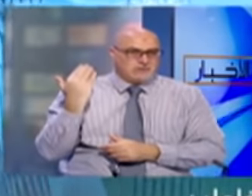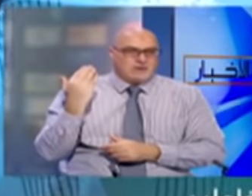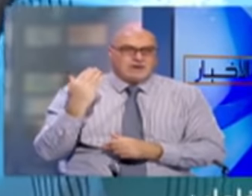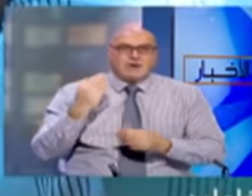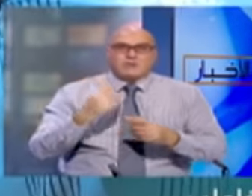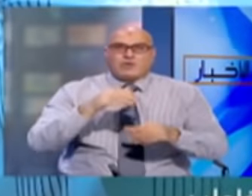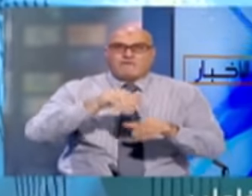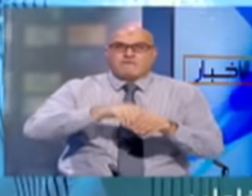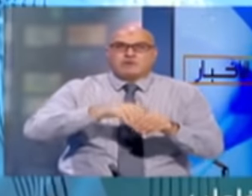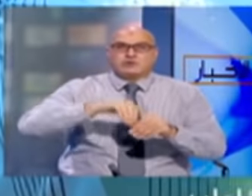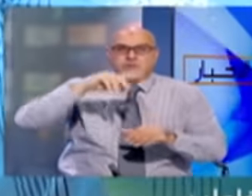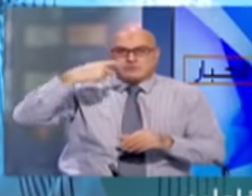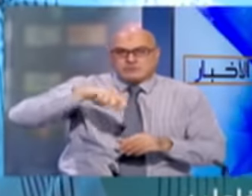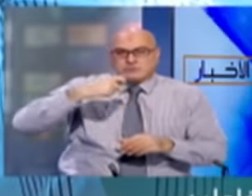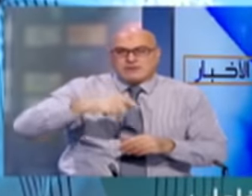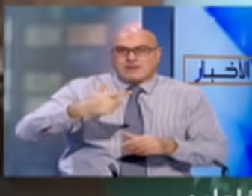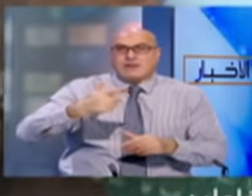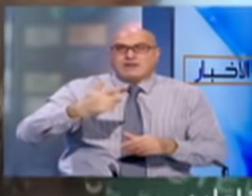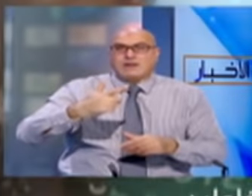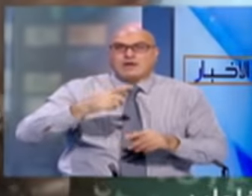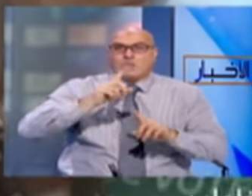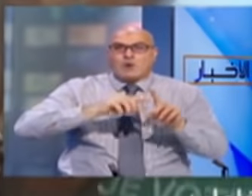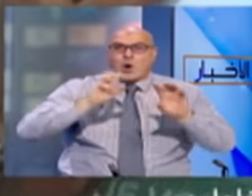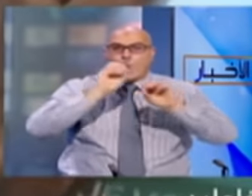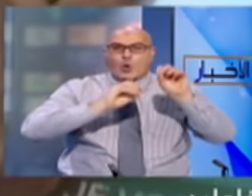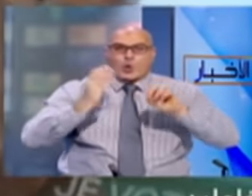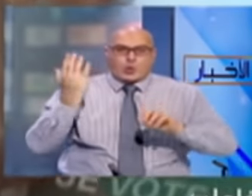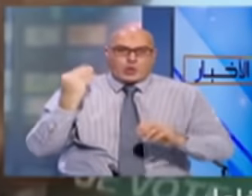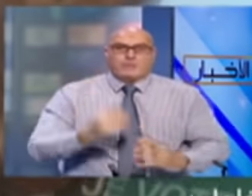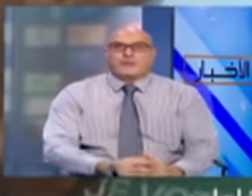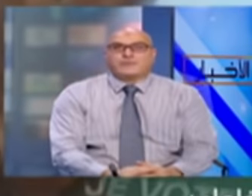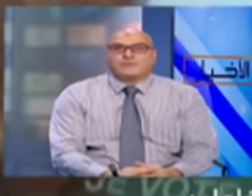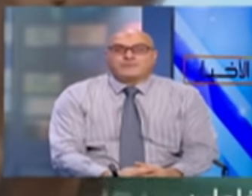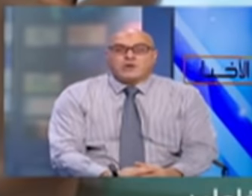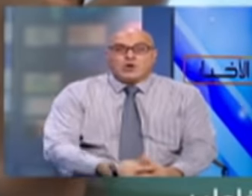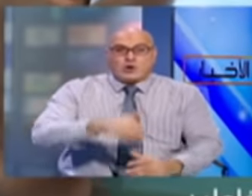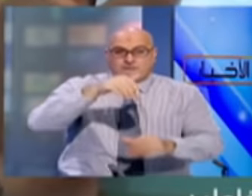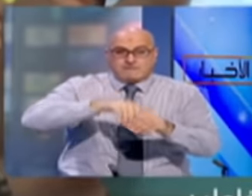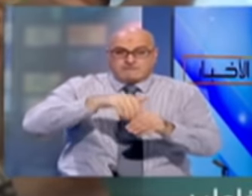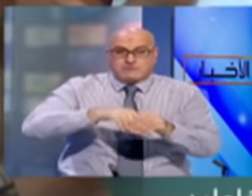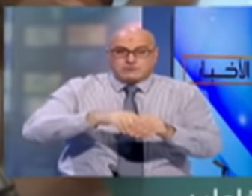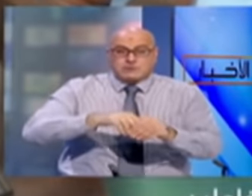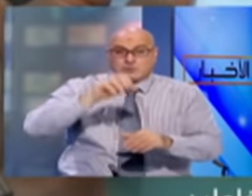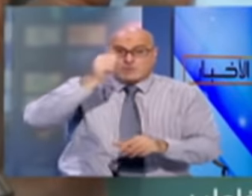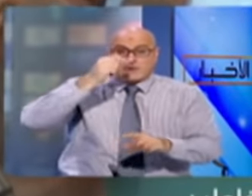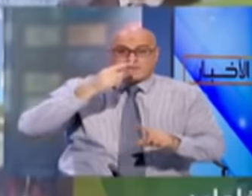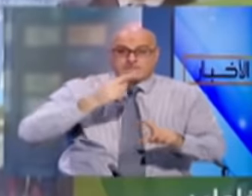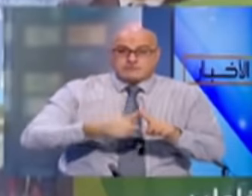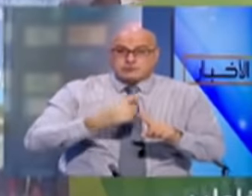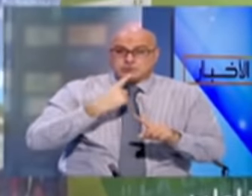عقب الانتخابات الرئاسية التي جرت أكتوبر الماضي. الانتخابات هذه تشهد وللمرة الأولى